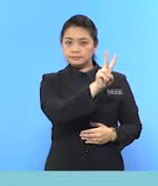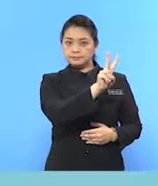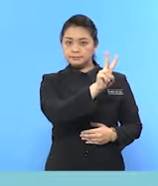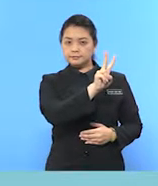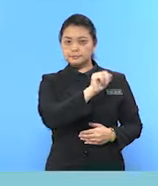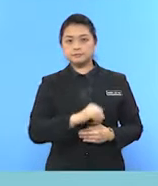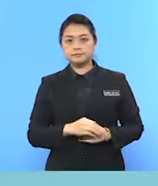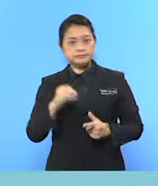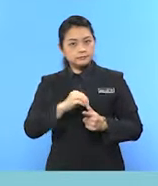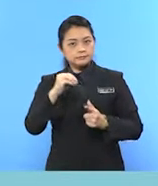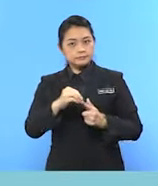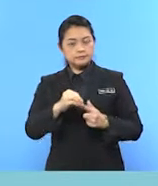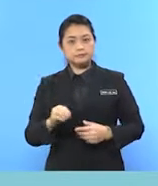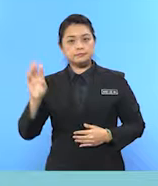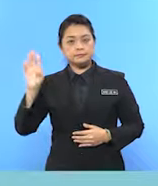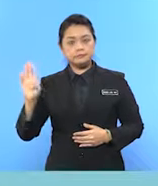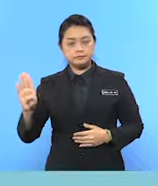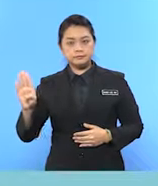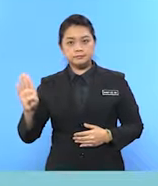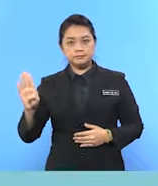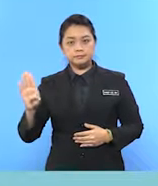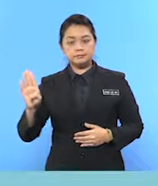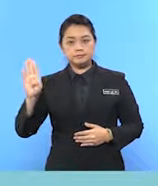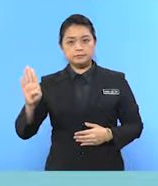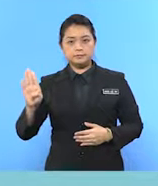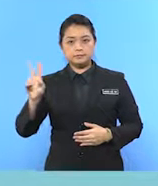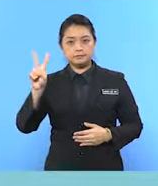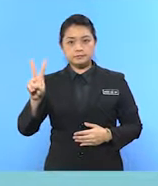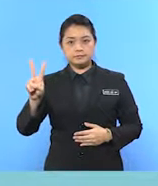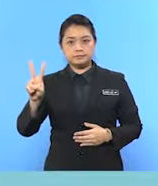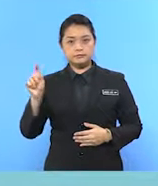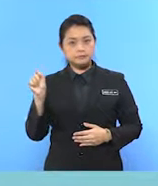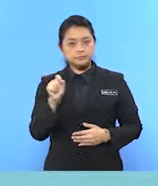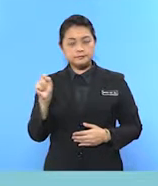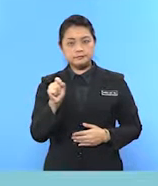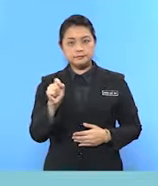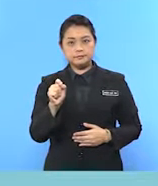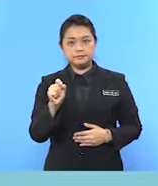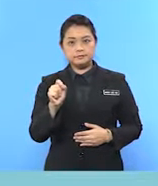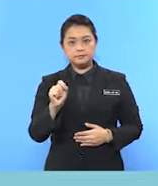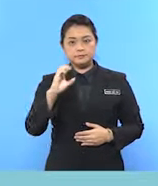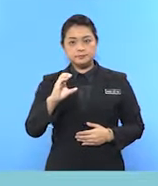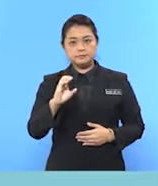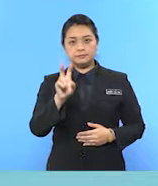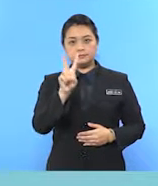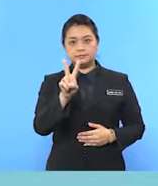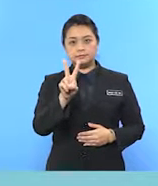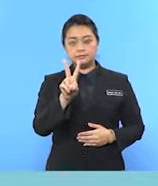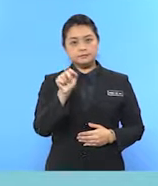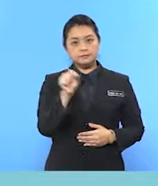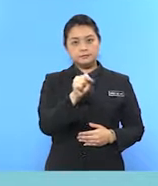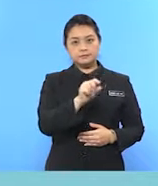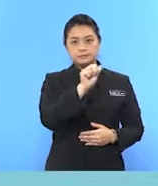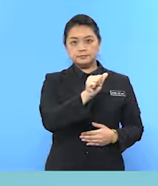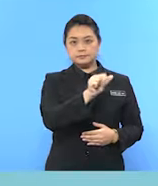2. Atau B menggunakan rumus B kuasa 2 sama dengan C kuasa 2